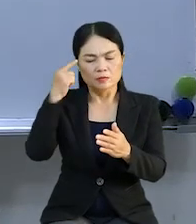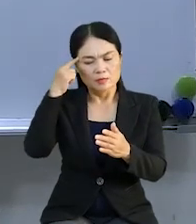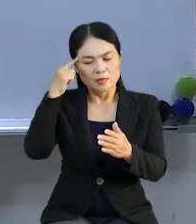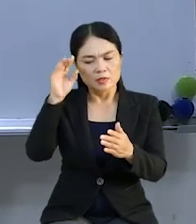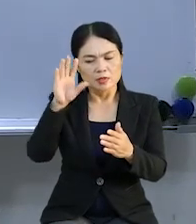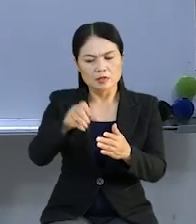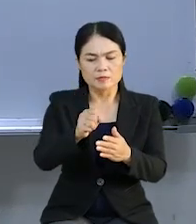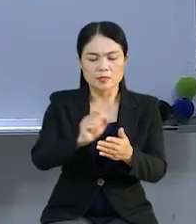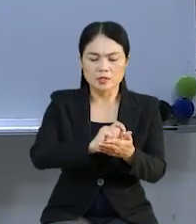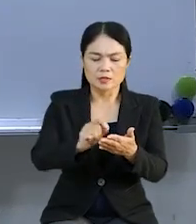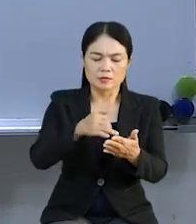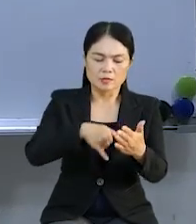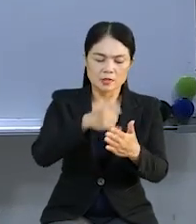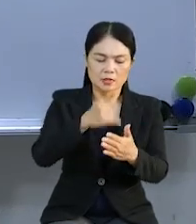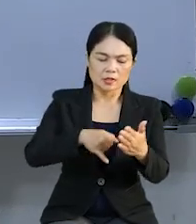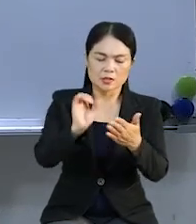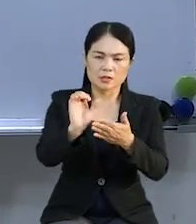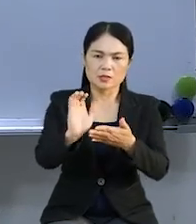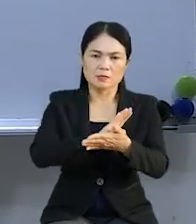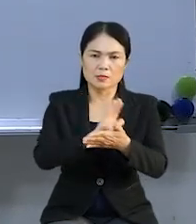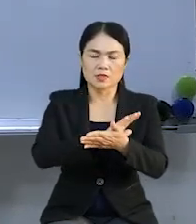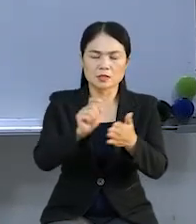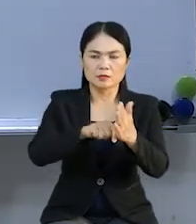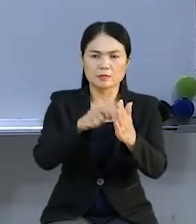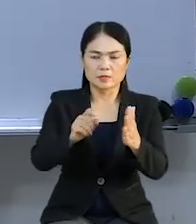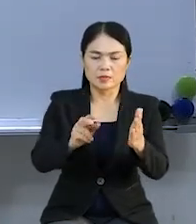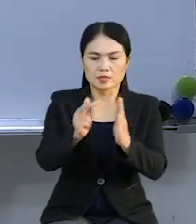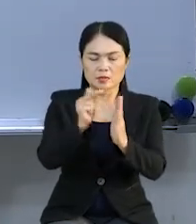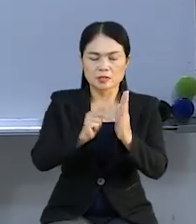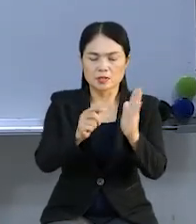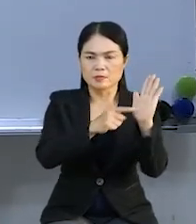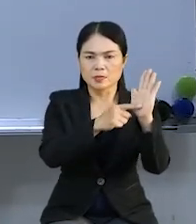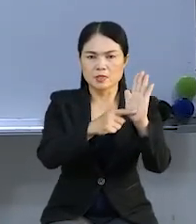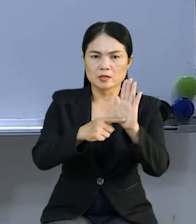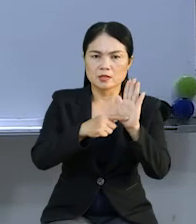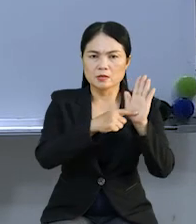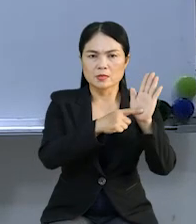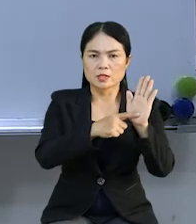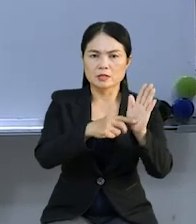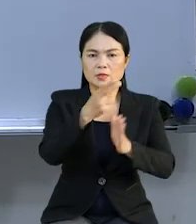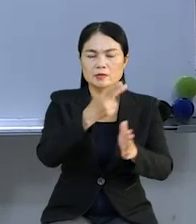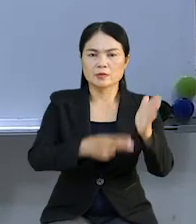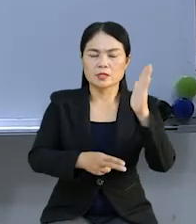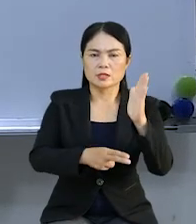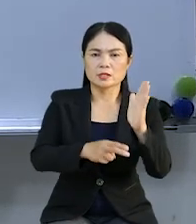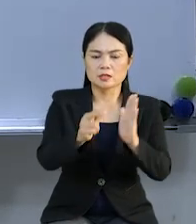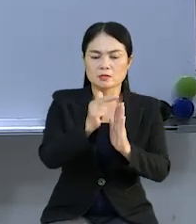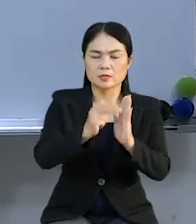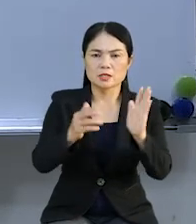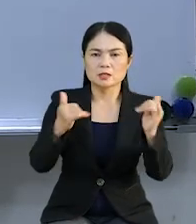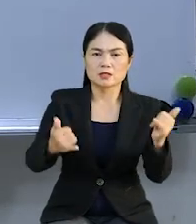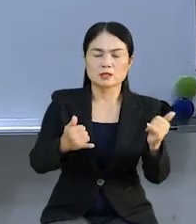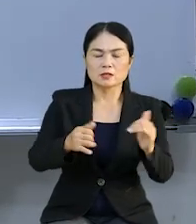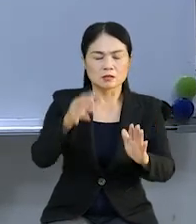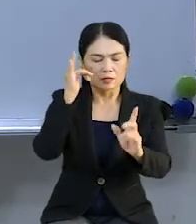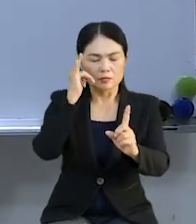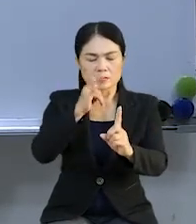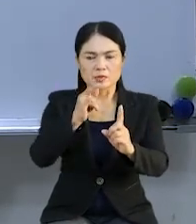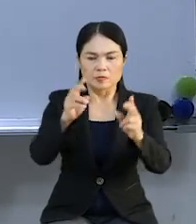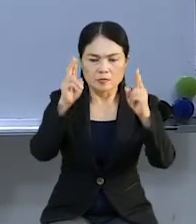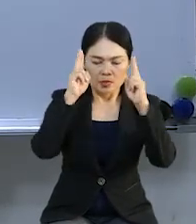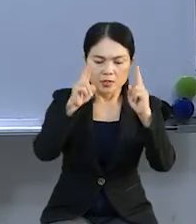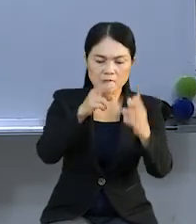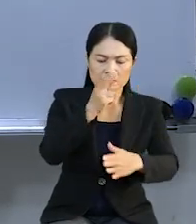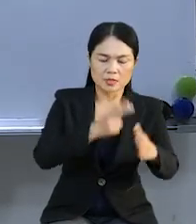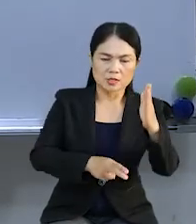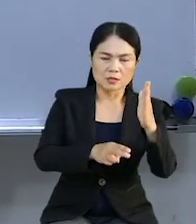กเมื่อสะเซเลอร์กระดาษเปลี่ยงนะก็นะตาคลำซาตบัดนั่งบางไฮอย่างเปียวไว้หายอัตบัดนี้มีนโกบำนองอับร